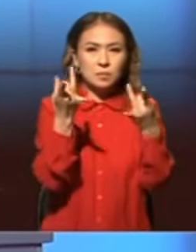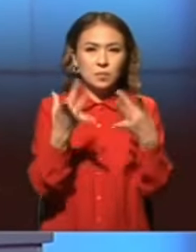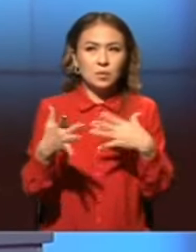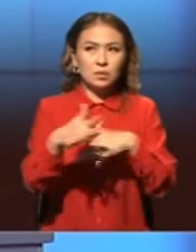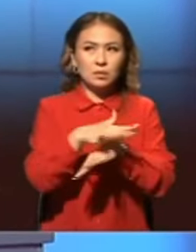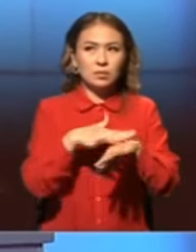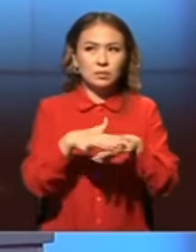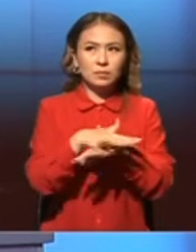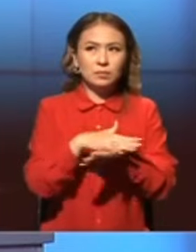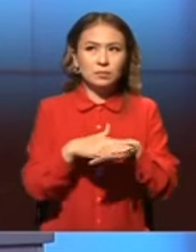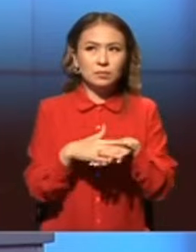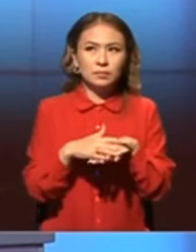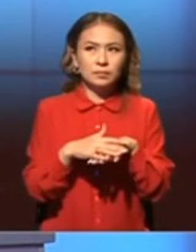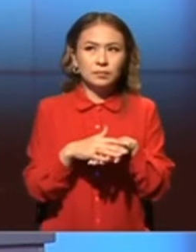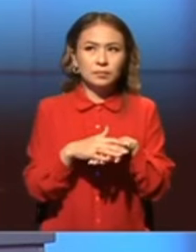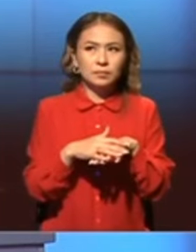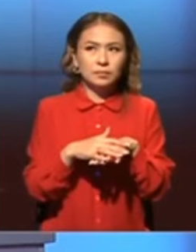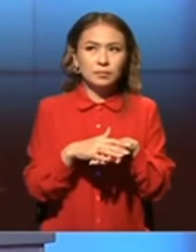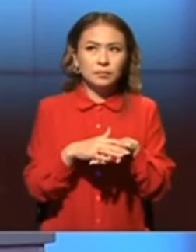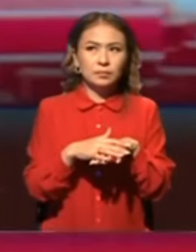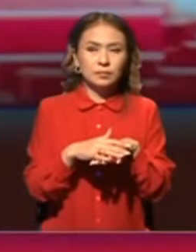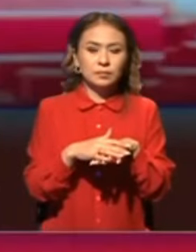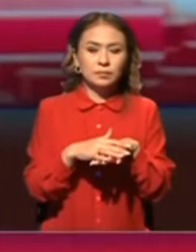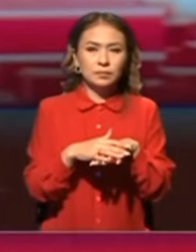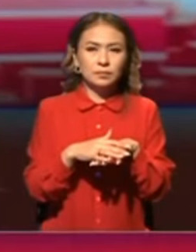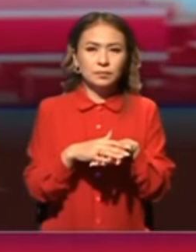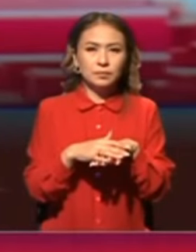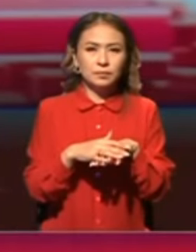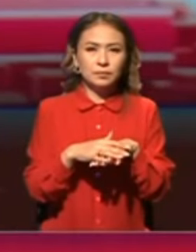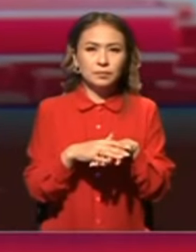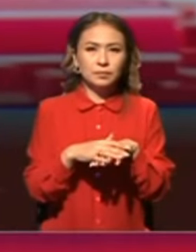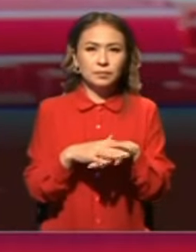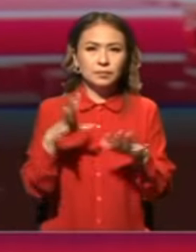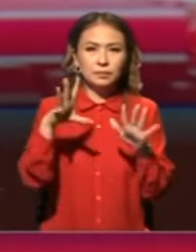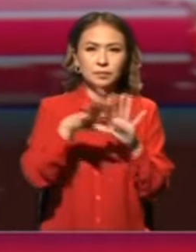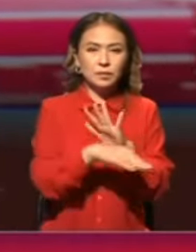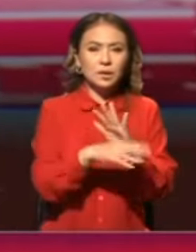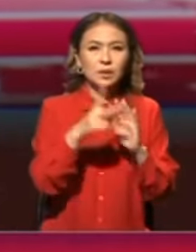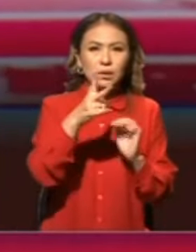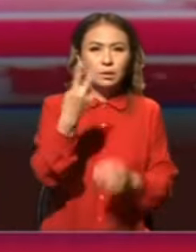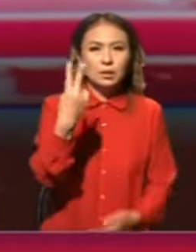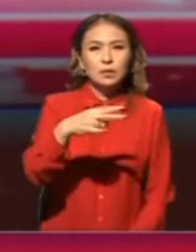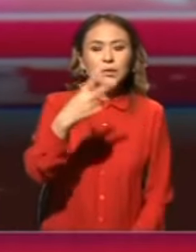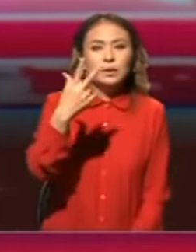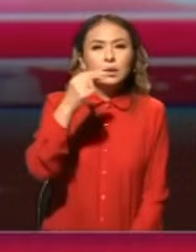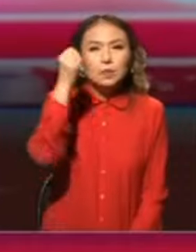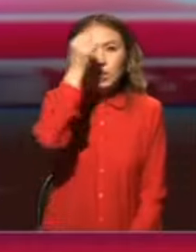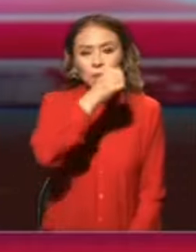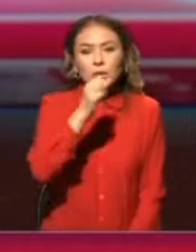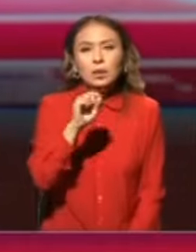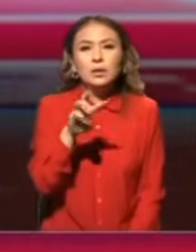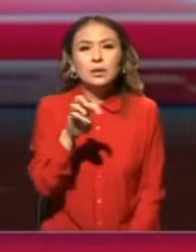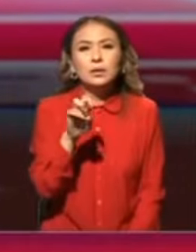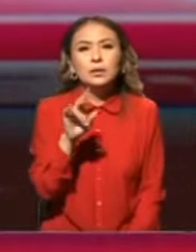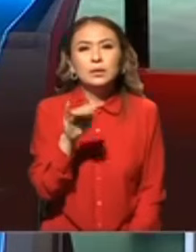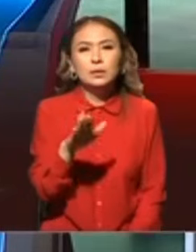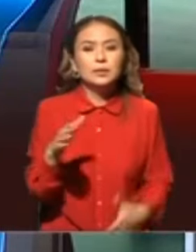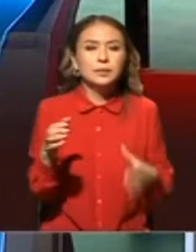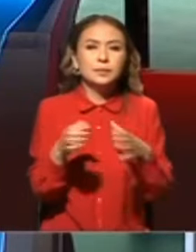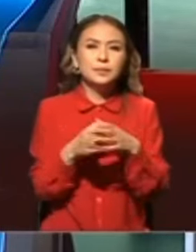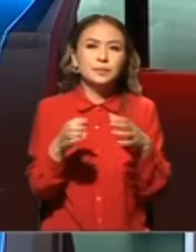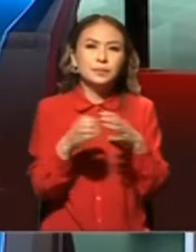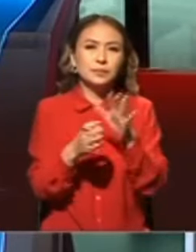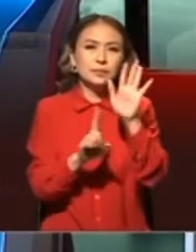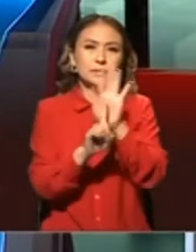халыққа, 2.5% несиемен қарапайым халыққа ауыл аманаты енгізілді. Ол 2023 жылы осы аманат партиясының